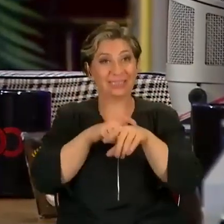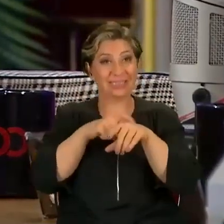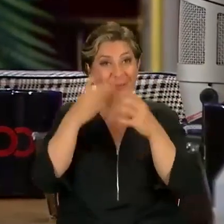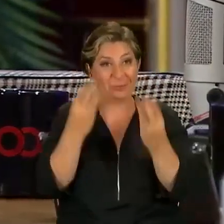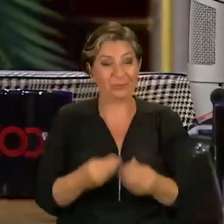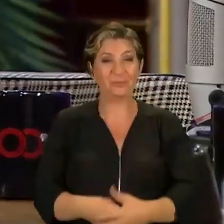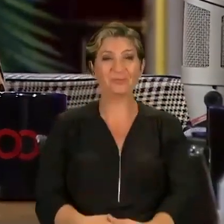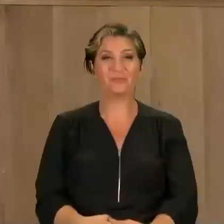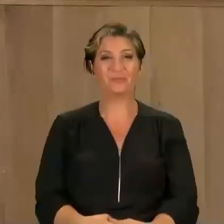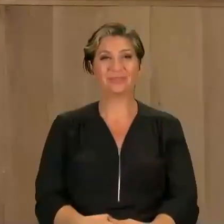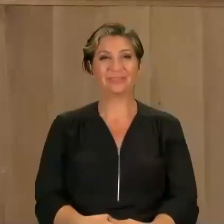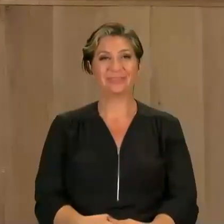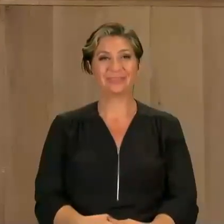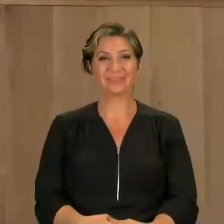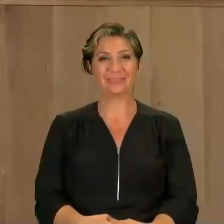evet.